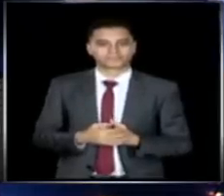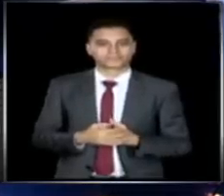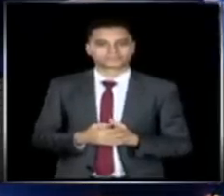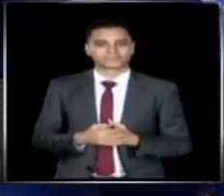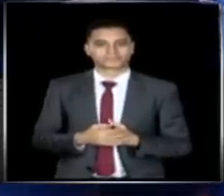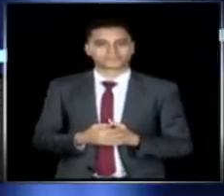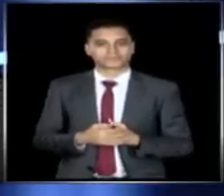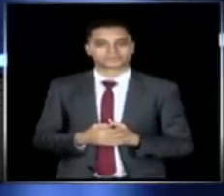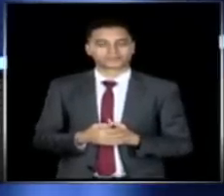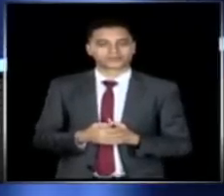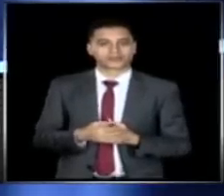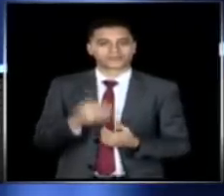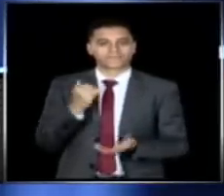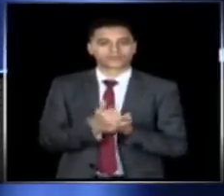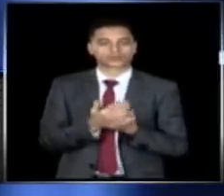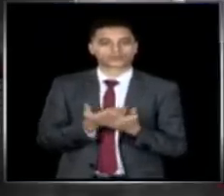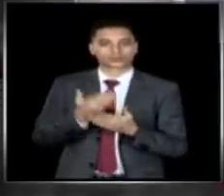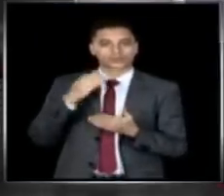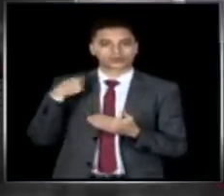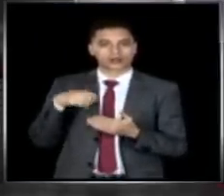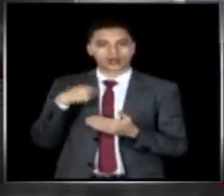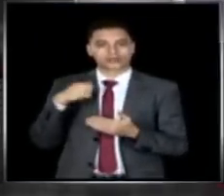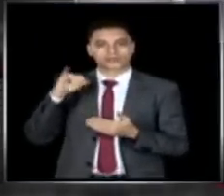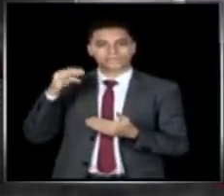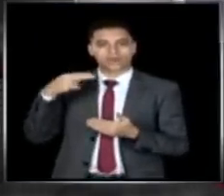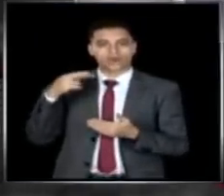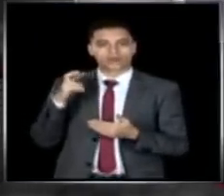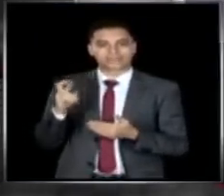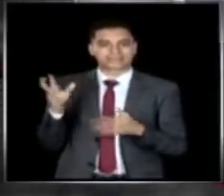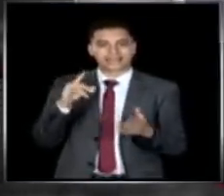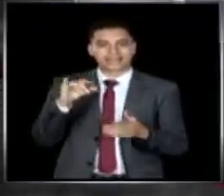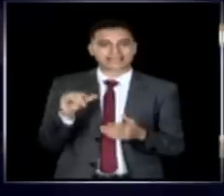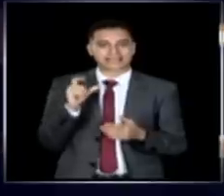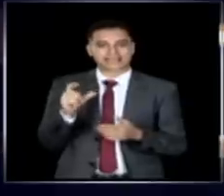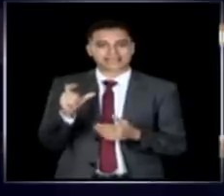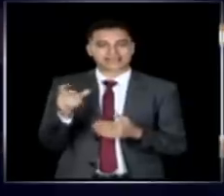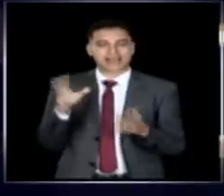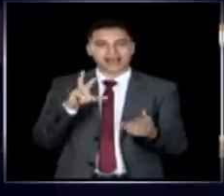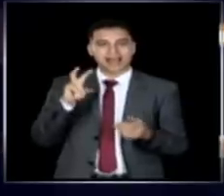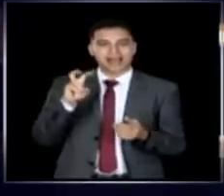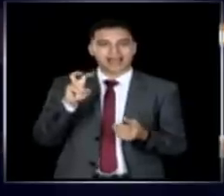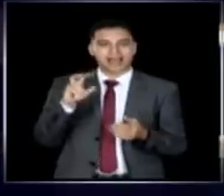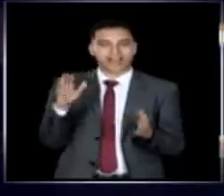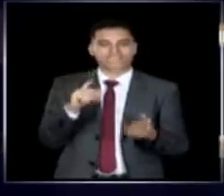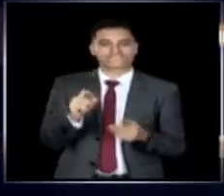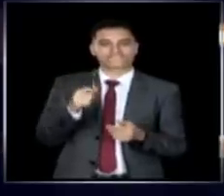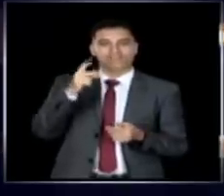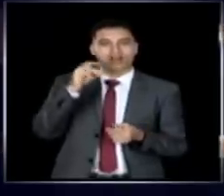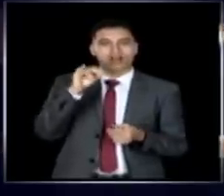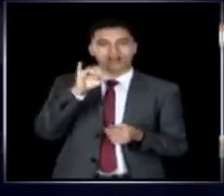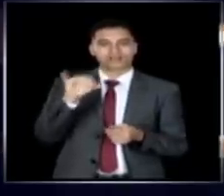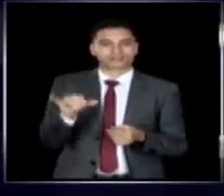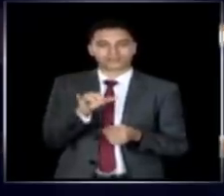بأمر من الخليفة المعز لدين الله الفاطمي عام 971